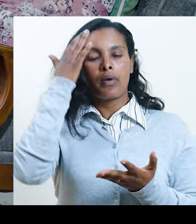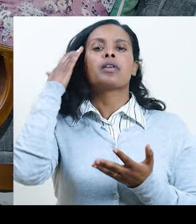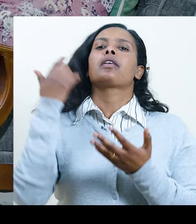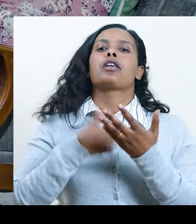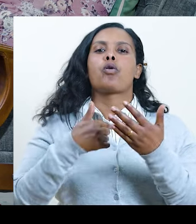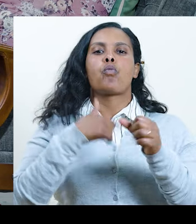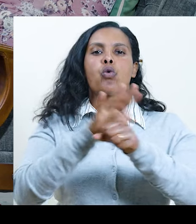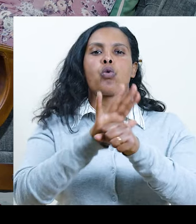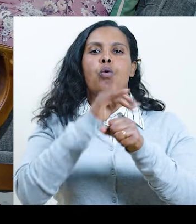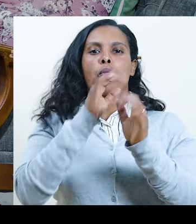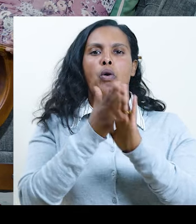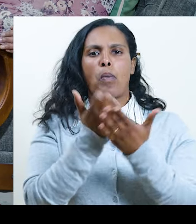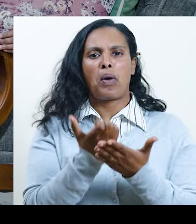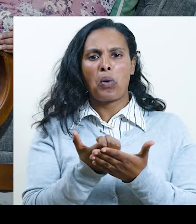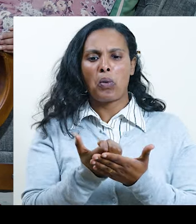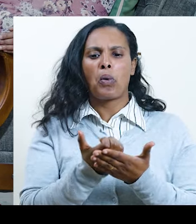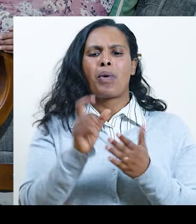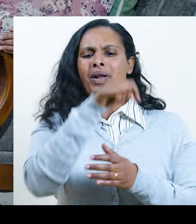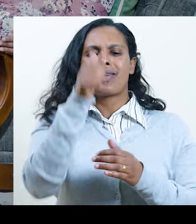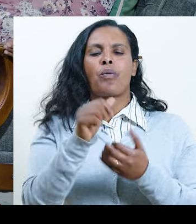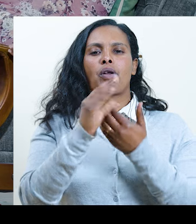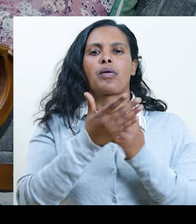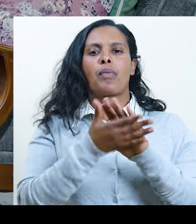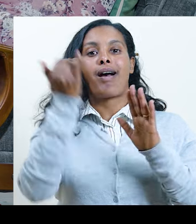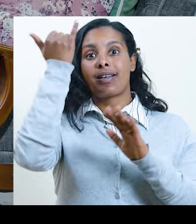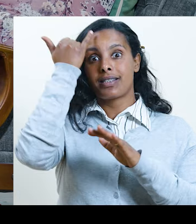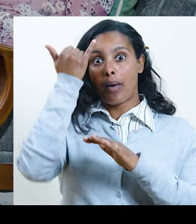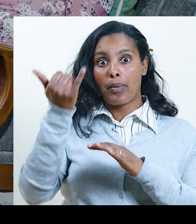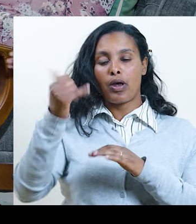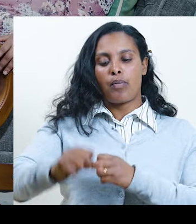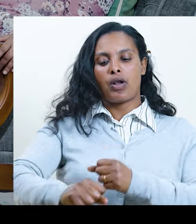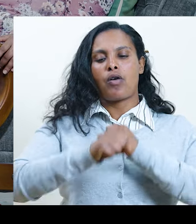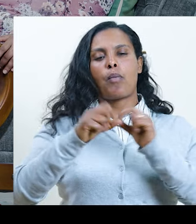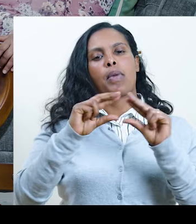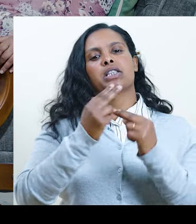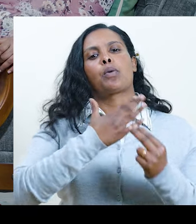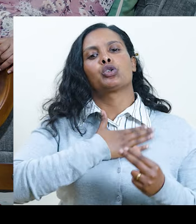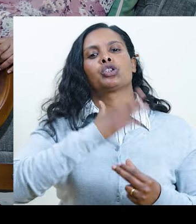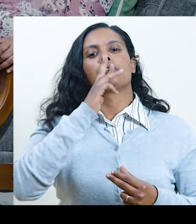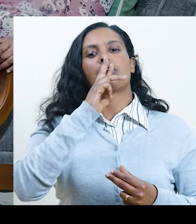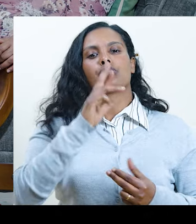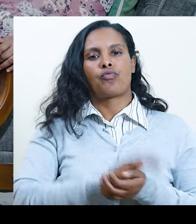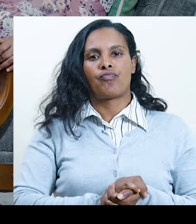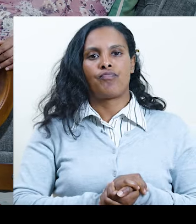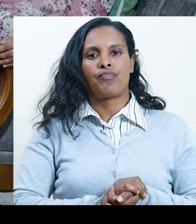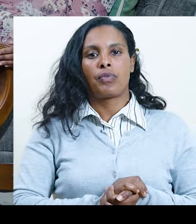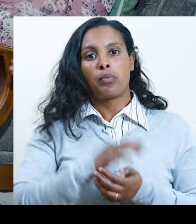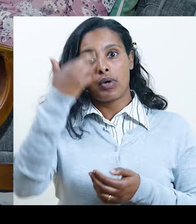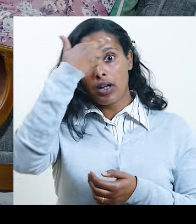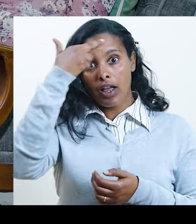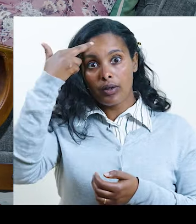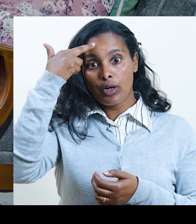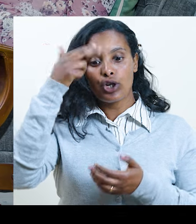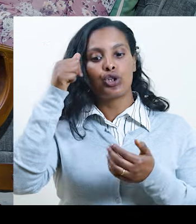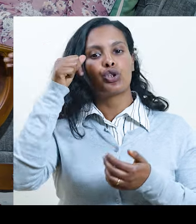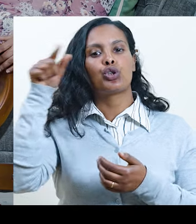ሙሉ በኢኮኖሚም ሆነ በየትኛውም በሀሳብ የሚደግፉኝ ቤተሰቦቼ ናቸው። ምክንያቱም እኔ